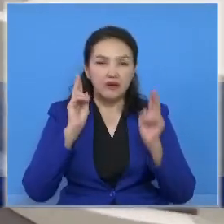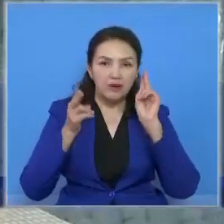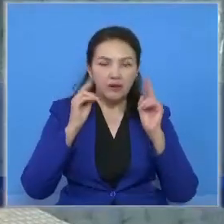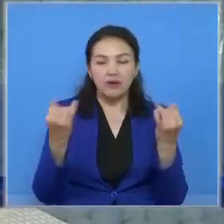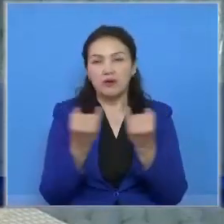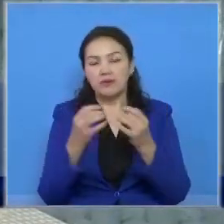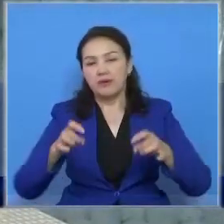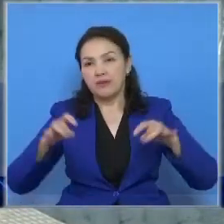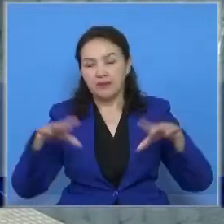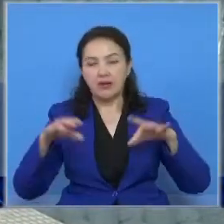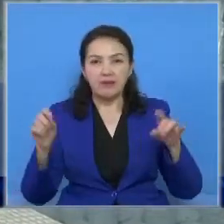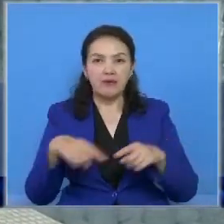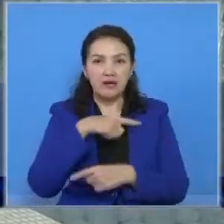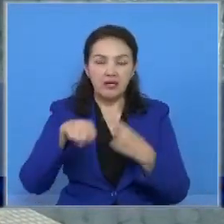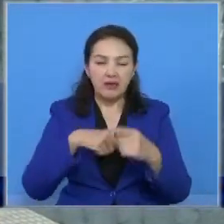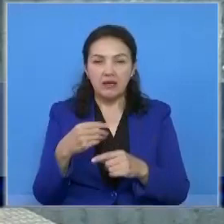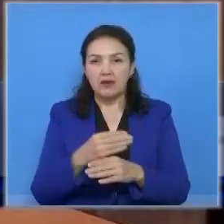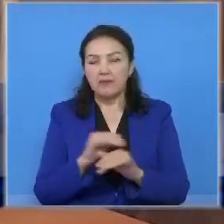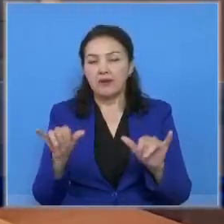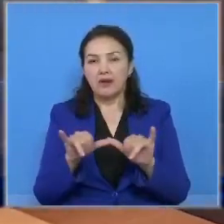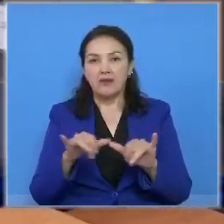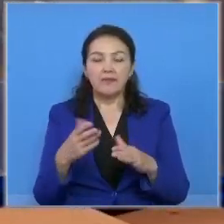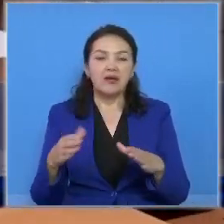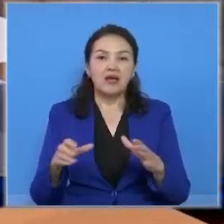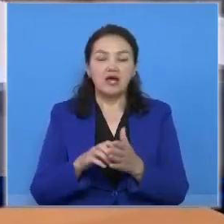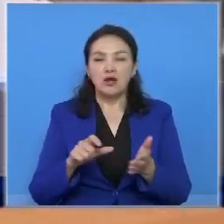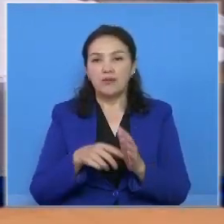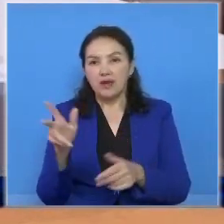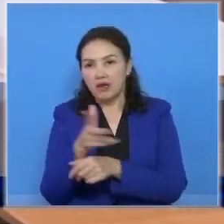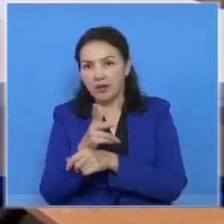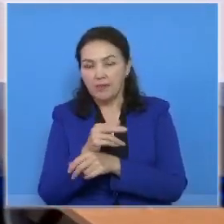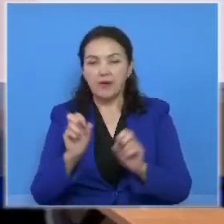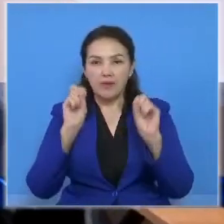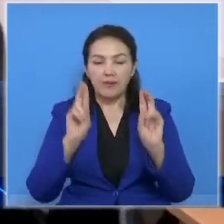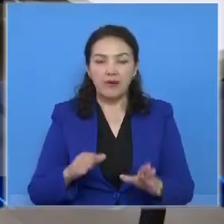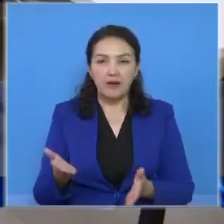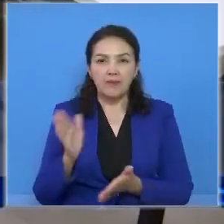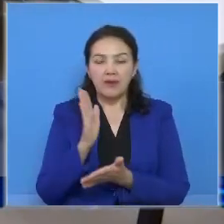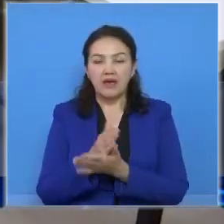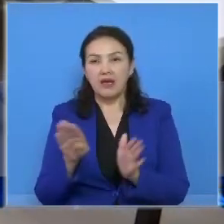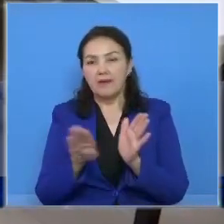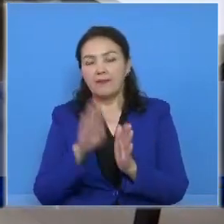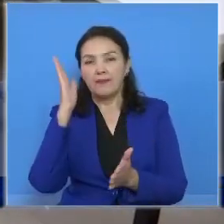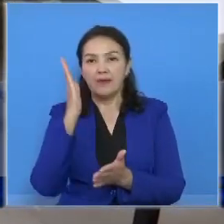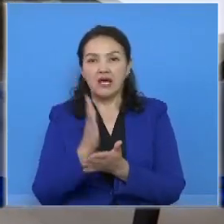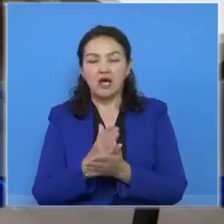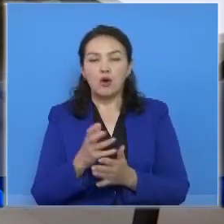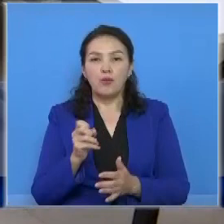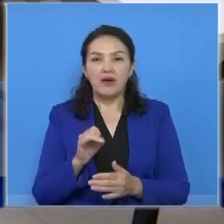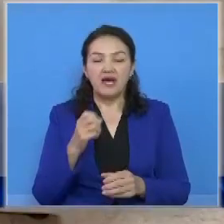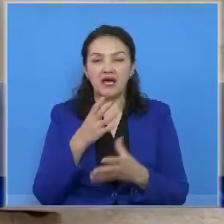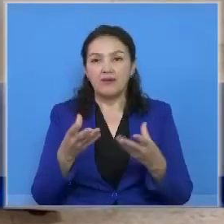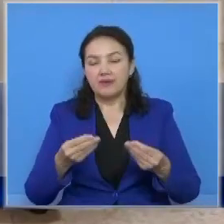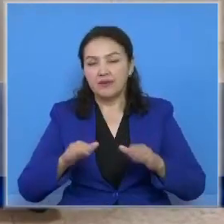қонақ үй, мейрамхана бизнесіне арналған жиһаздарға, мәжіліс залдары мен кинотеатрларға арналған орындықтар мен креслалар, корпус,